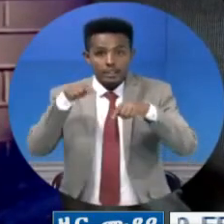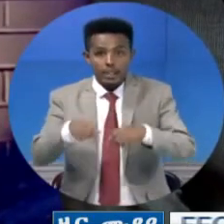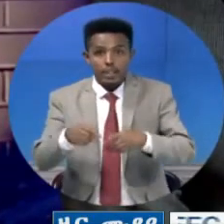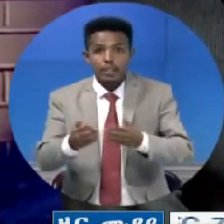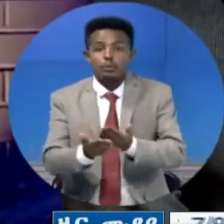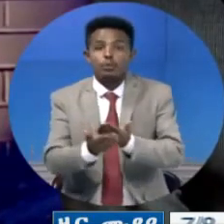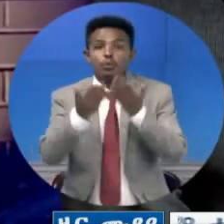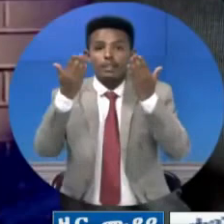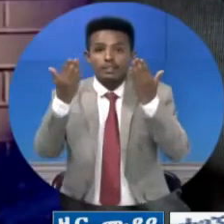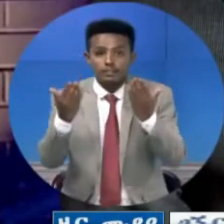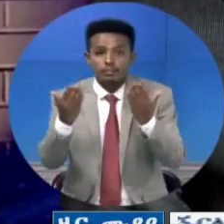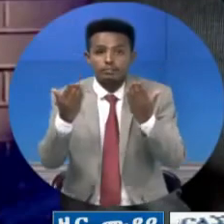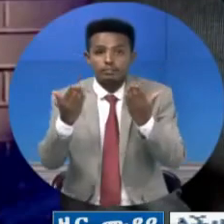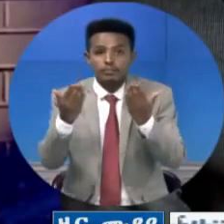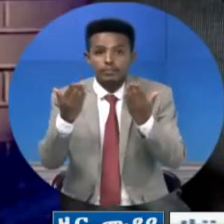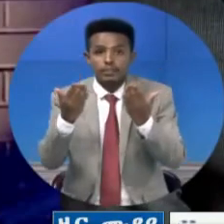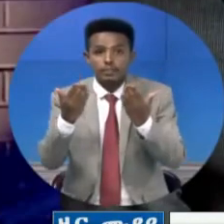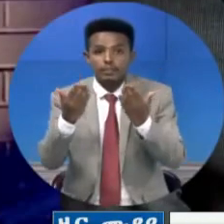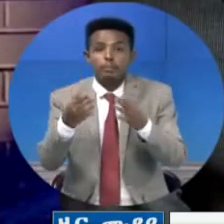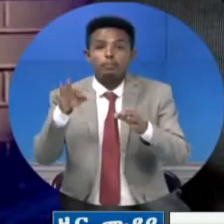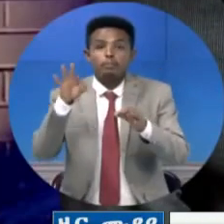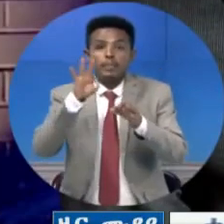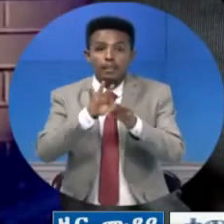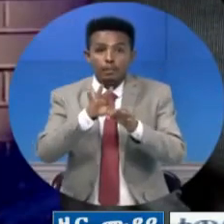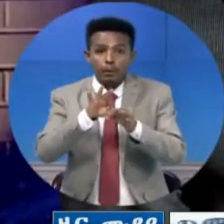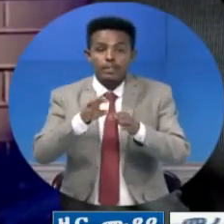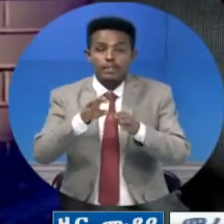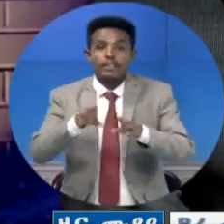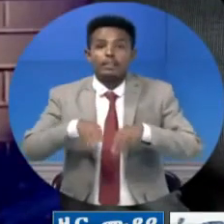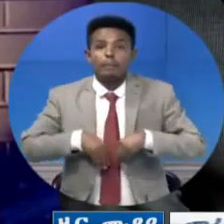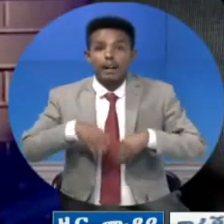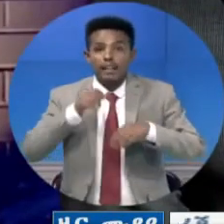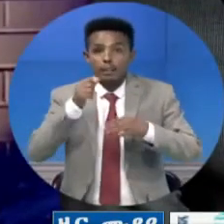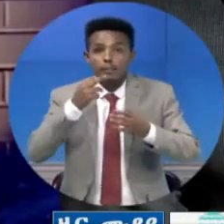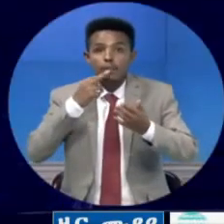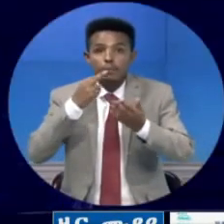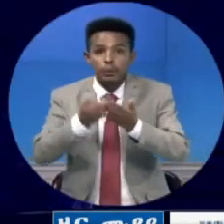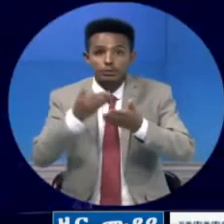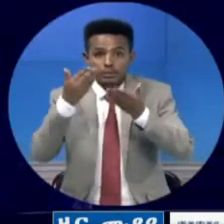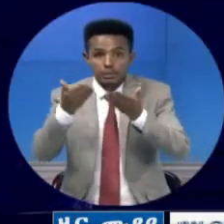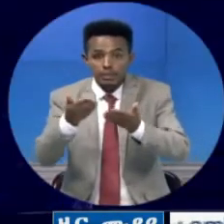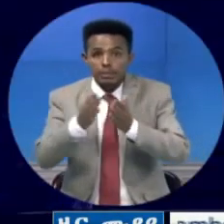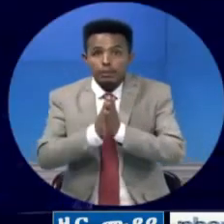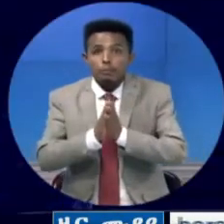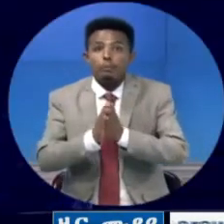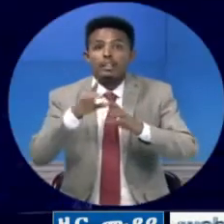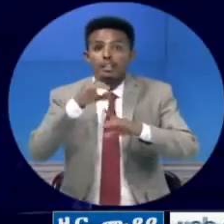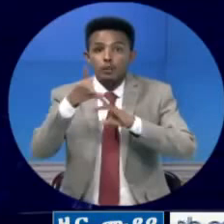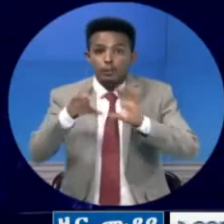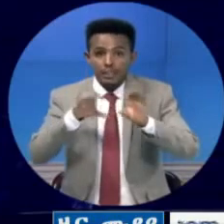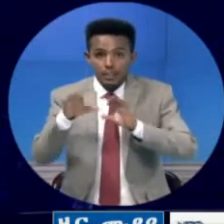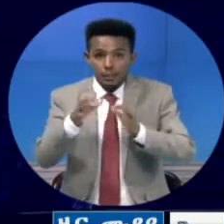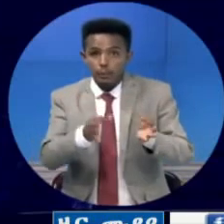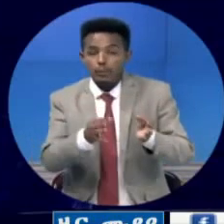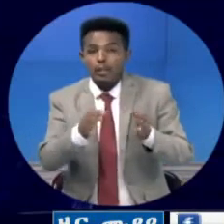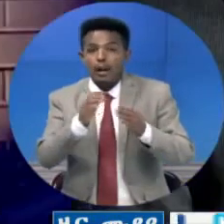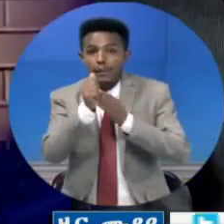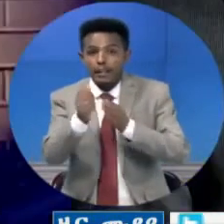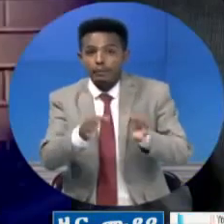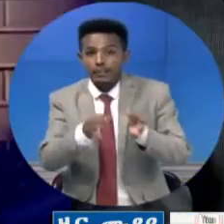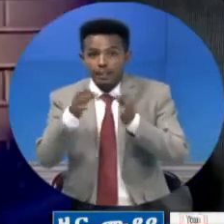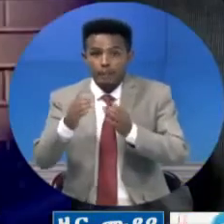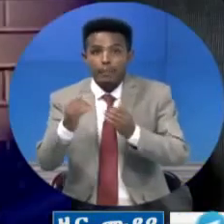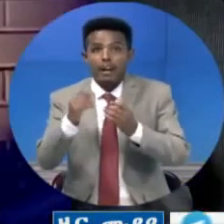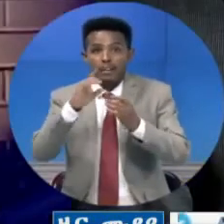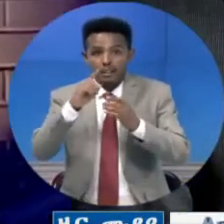ነው ምደባውን እንደማልቀበል ሪፖርት አድርጋለሁ። በክልሉ በተደረገው የአመራር መተካካት አንዳንድ ኃይሎች